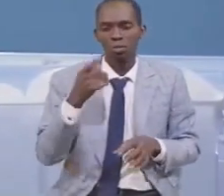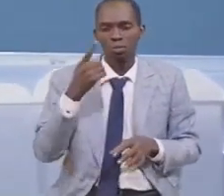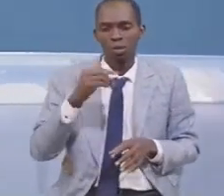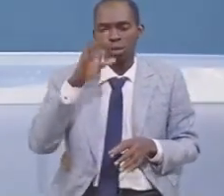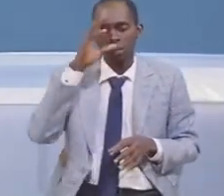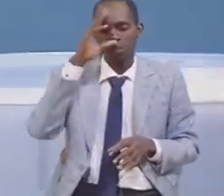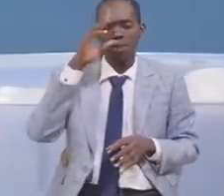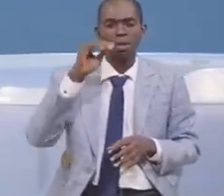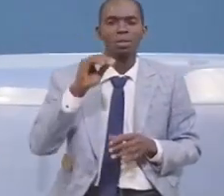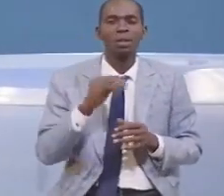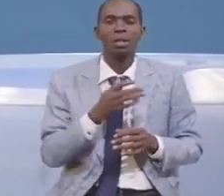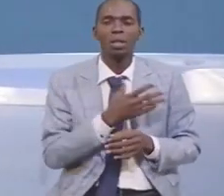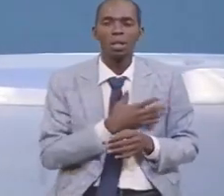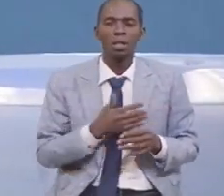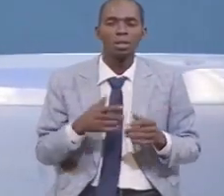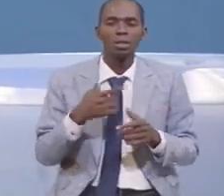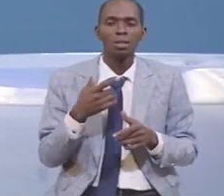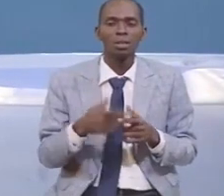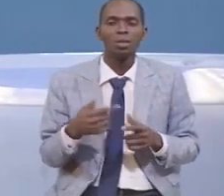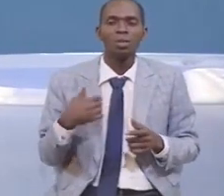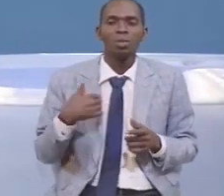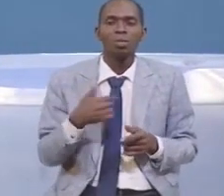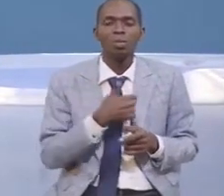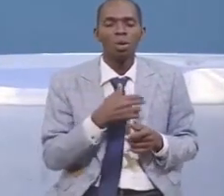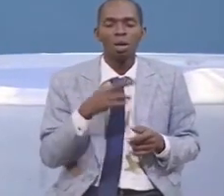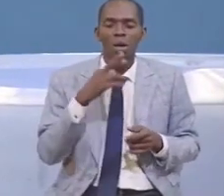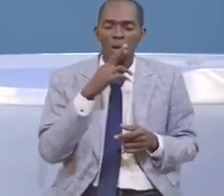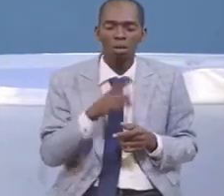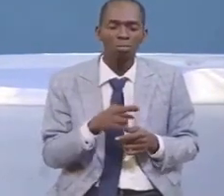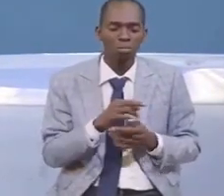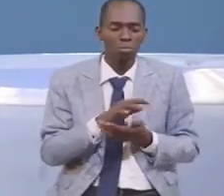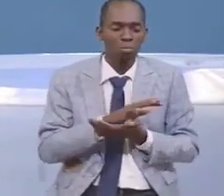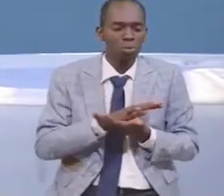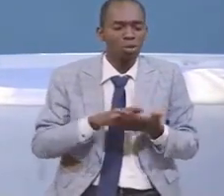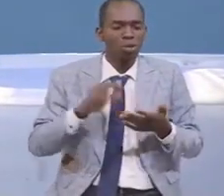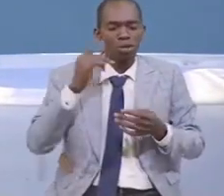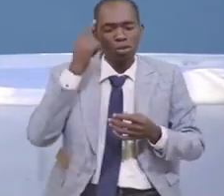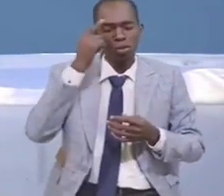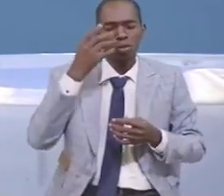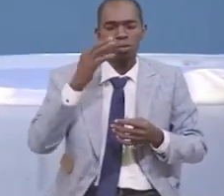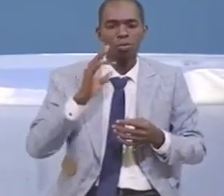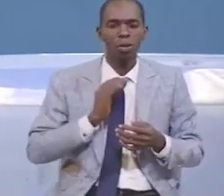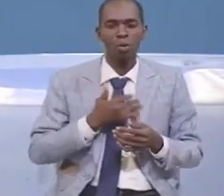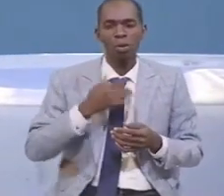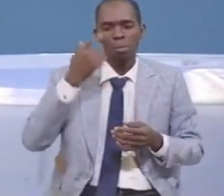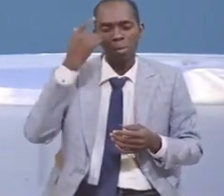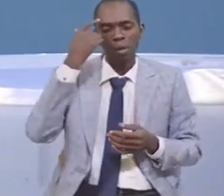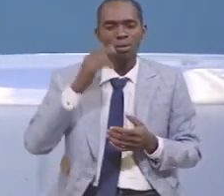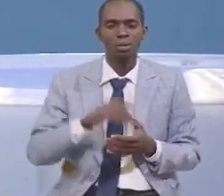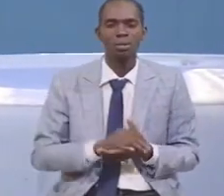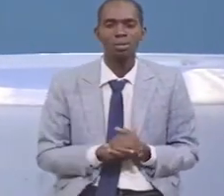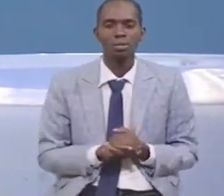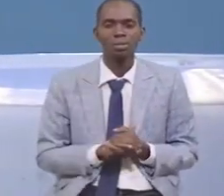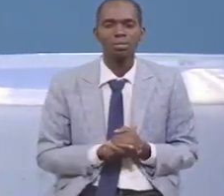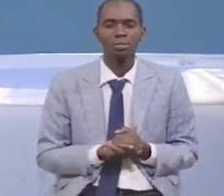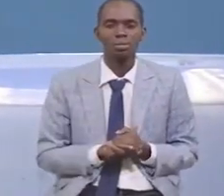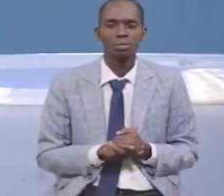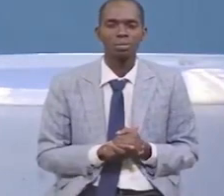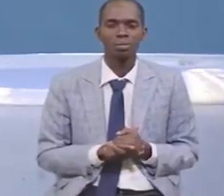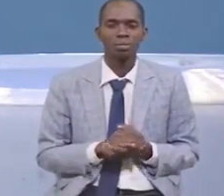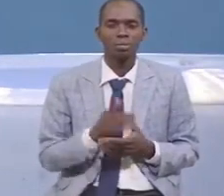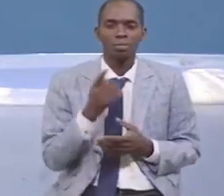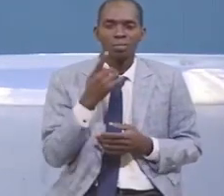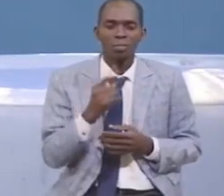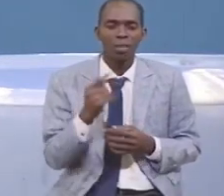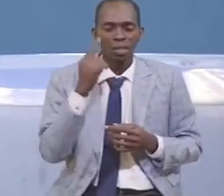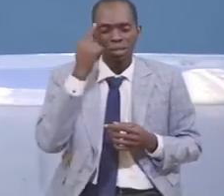గమనించుకోవాలి. And then we're watching the thoughts of our mind. ఆ తర్వాత మన మనసు యొక్క ఆలోచనలు మనం గమనించుకోవాలి. The thoughts